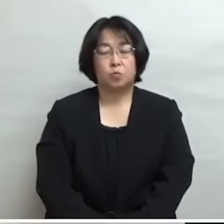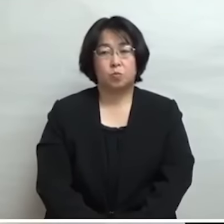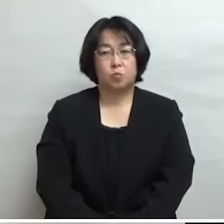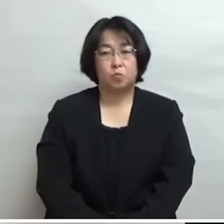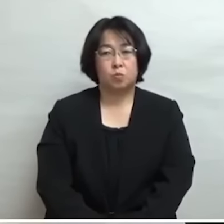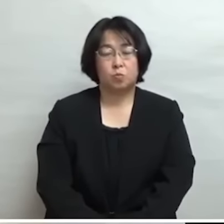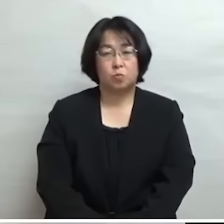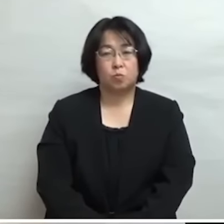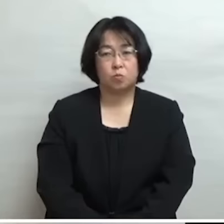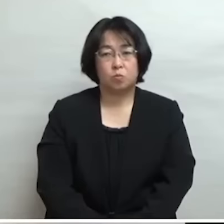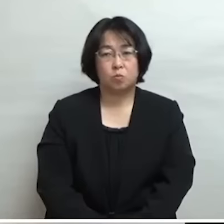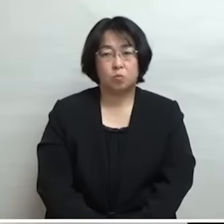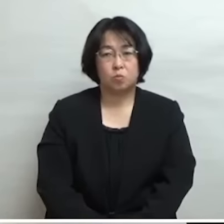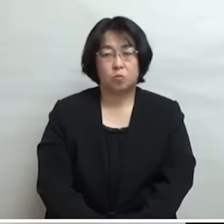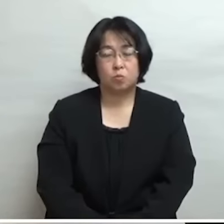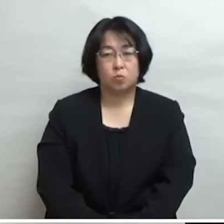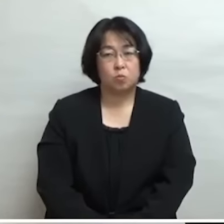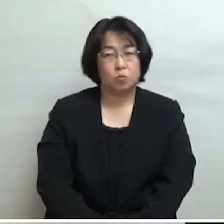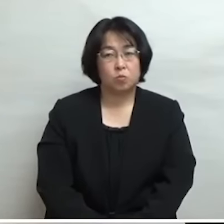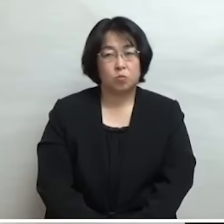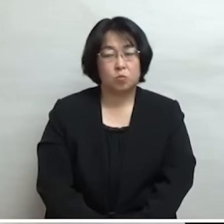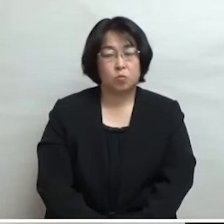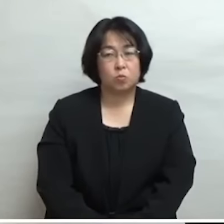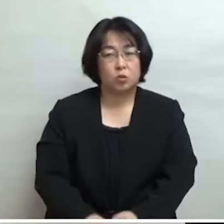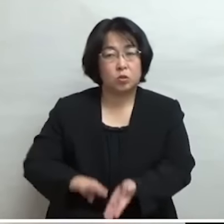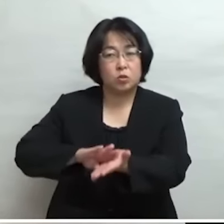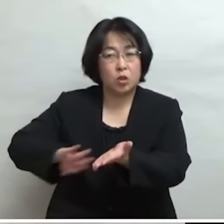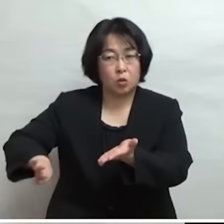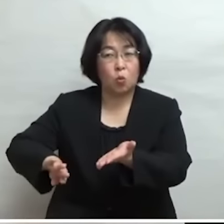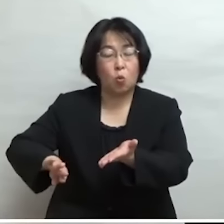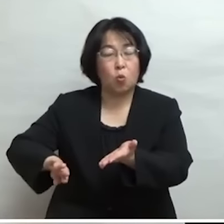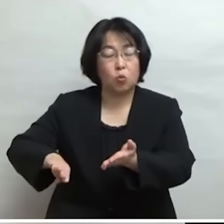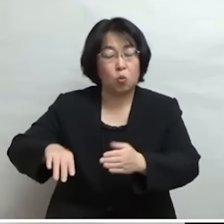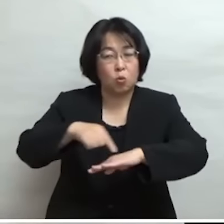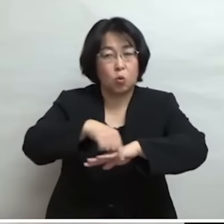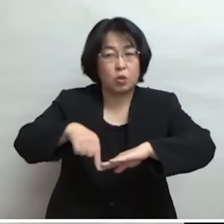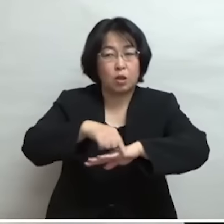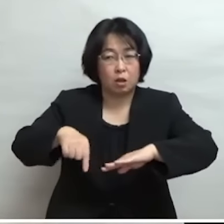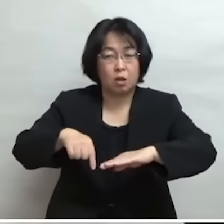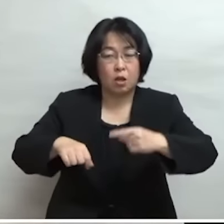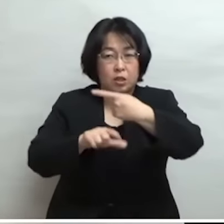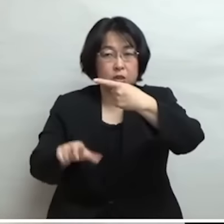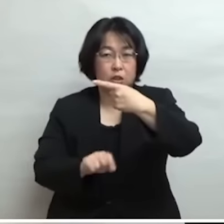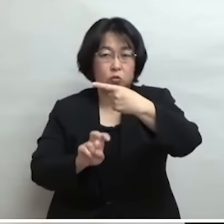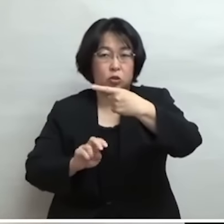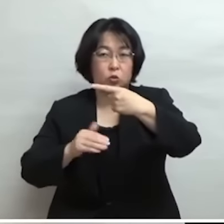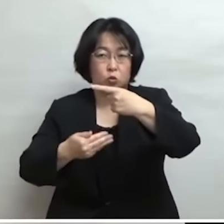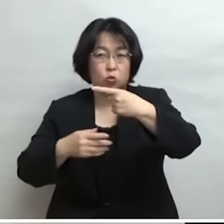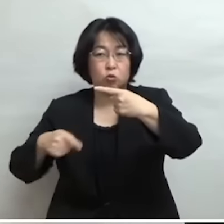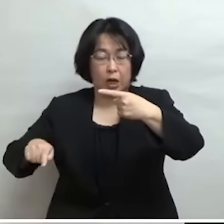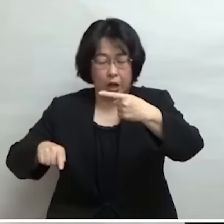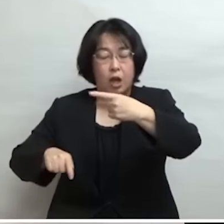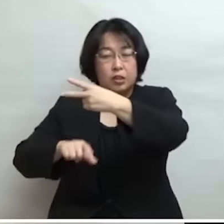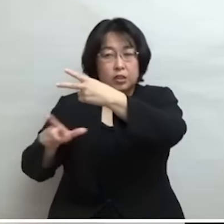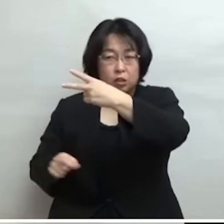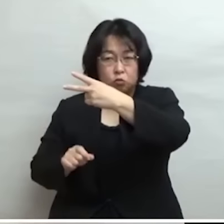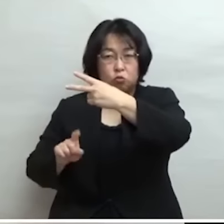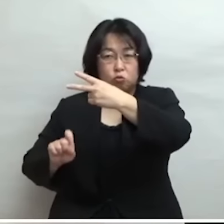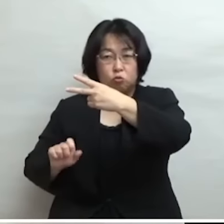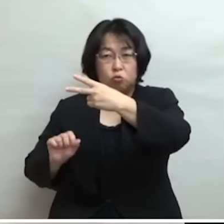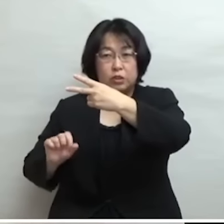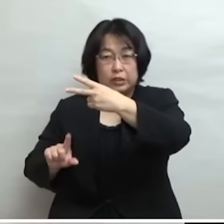なことでお伺いしたいんですが、撤去のスケジュールが、1月の29日から2月11日と